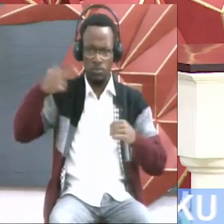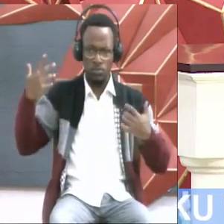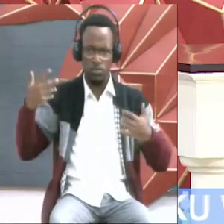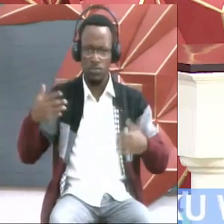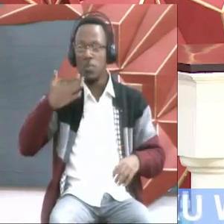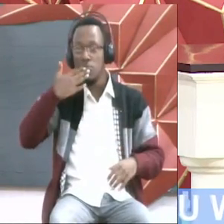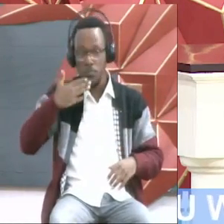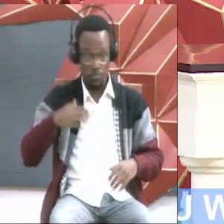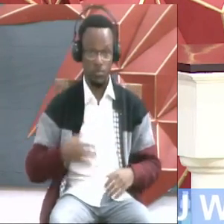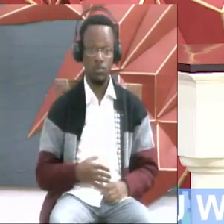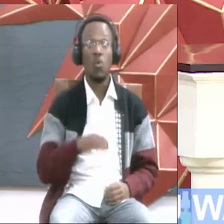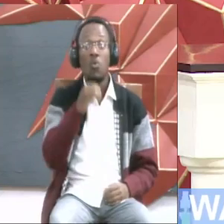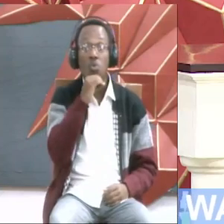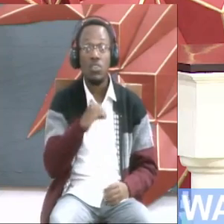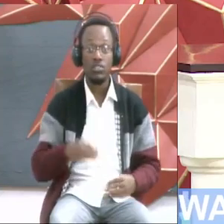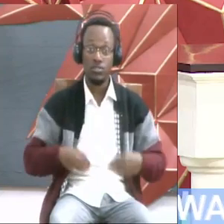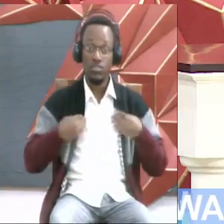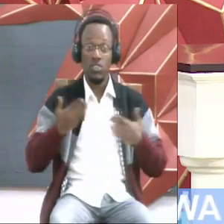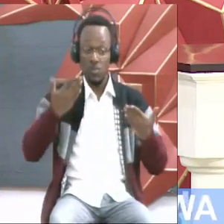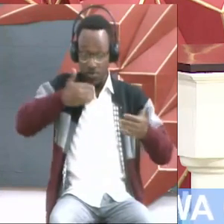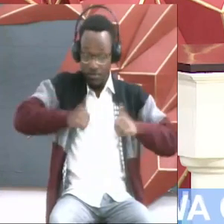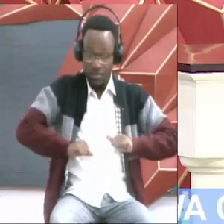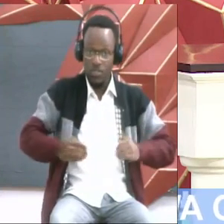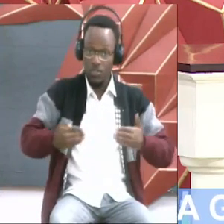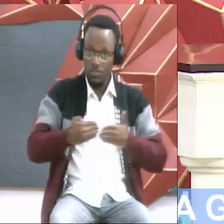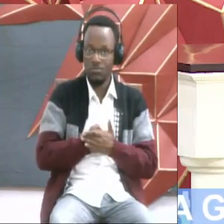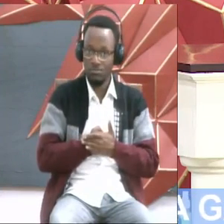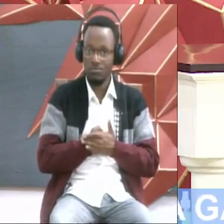n'ibikorwa byiwe mukambara umuntu mushya